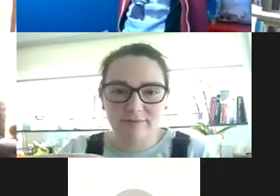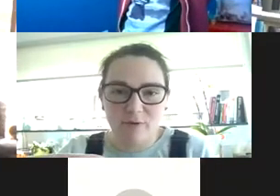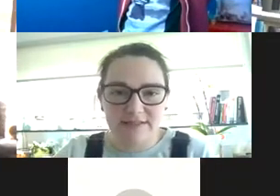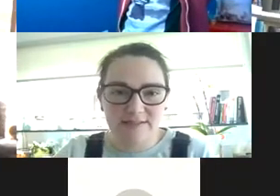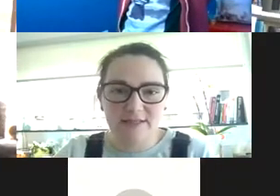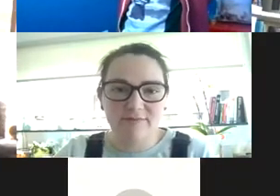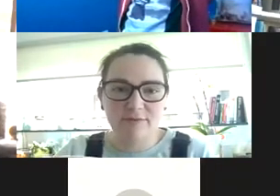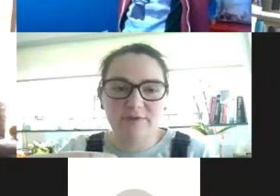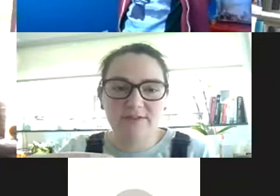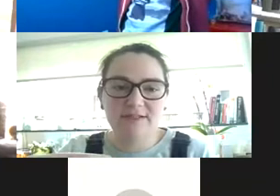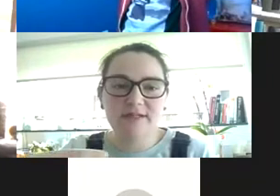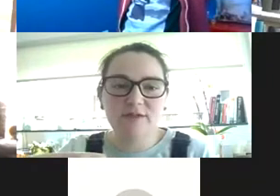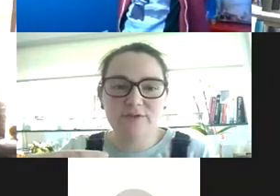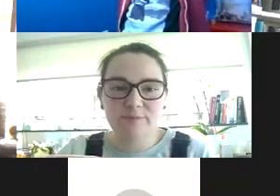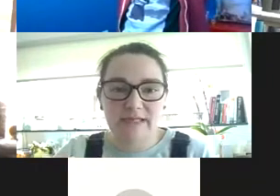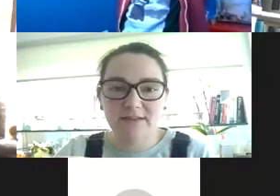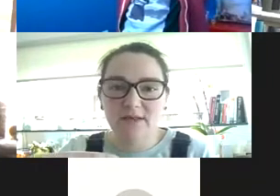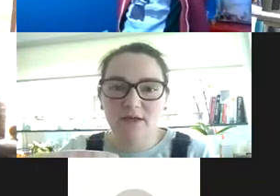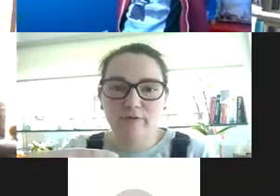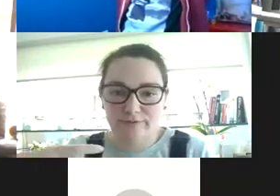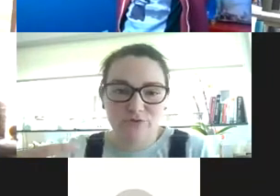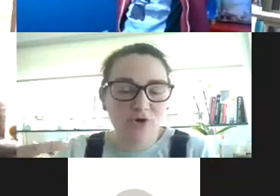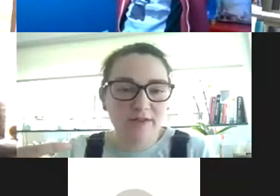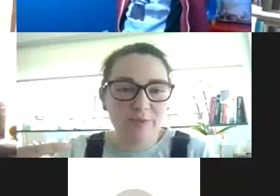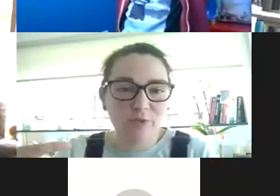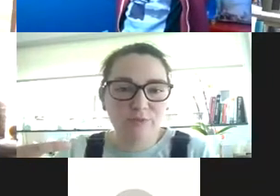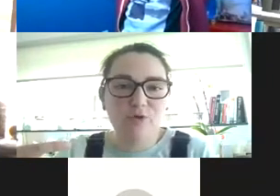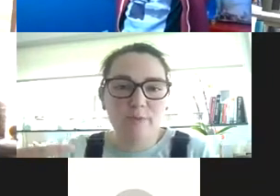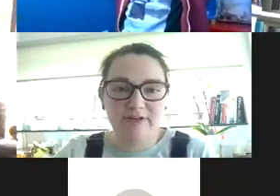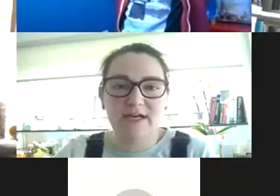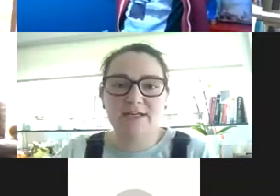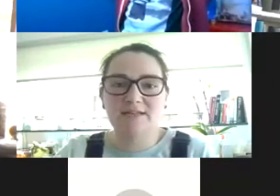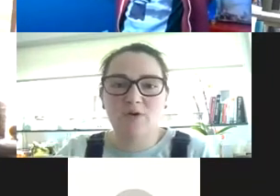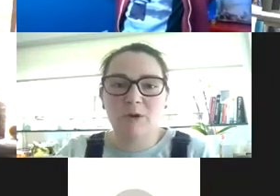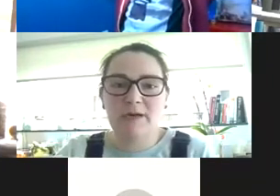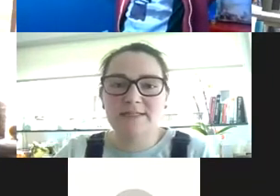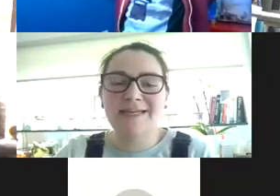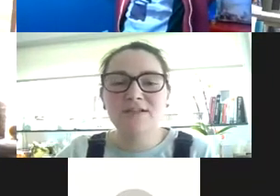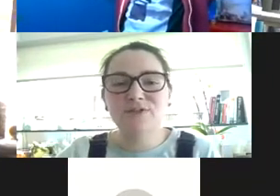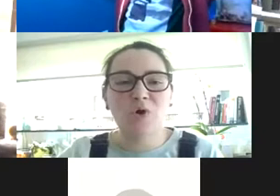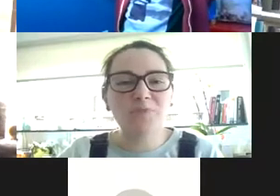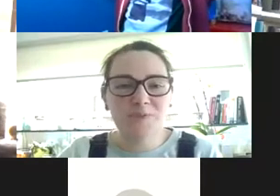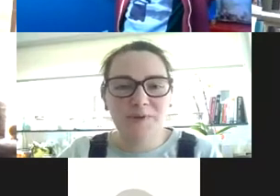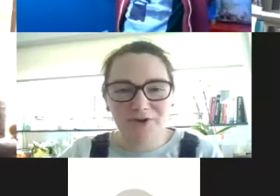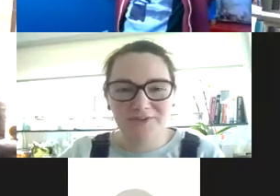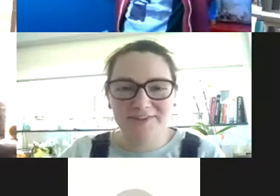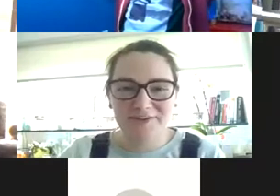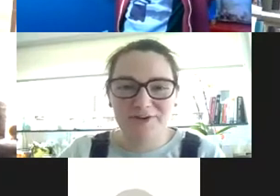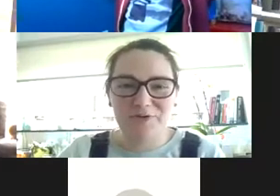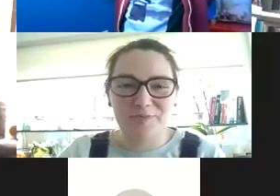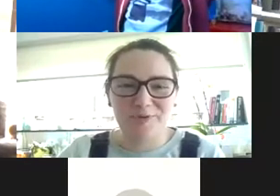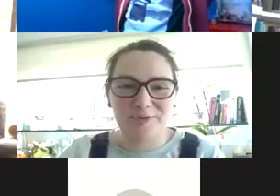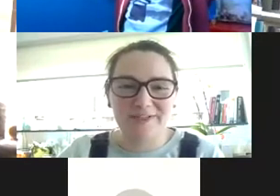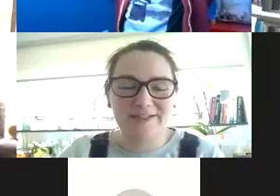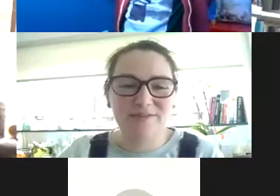kinderen om in te schrijven of om de dag zelf nog te bellen of toch nog aan de poort te mogen komen vragen, is er nog plaats? Ik zou die optie wel altijd heel